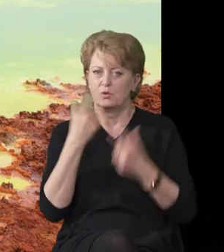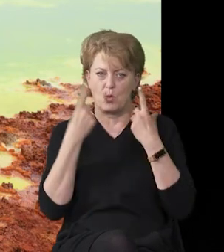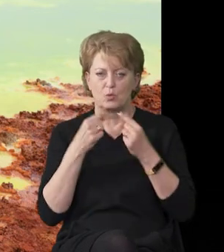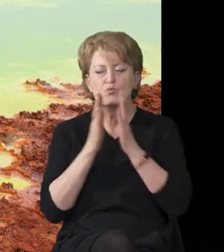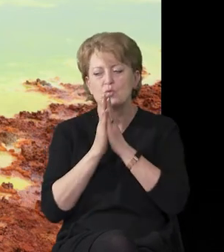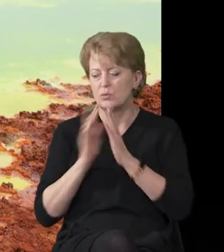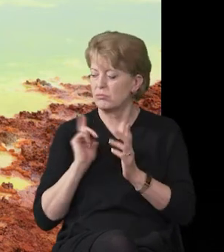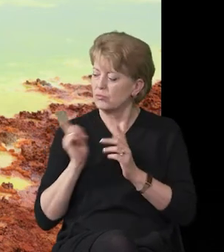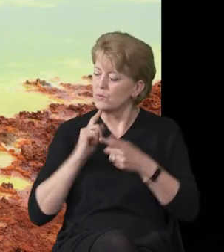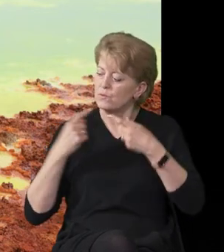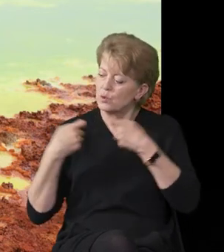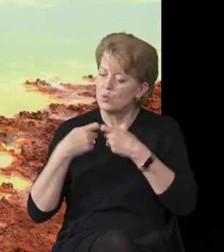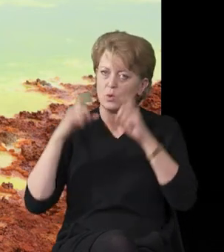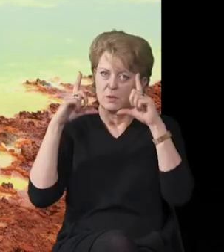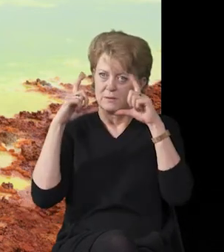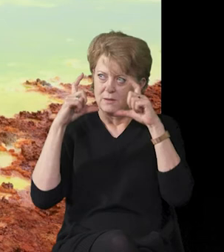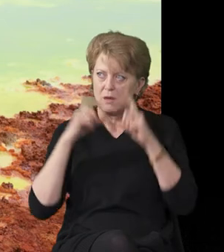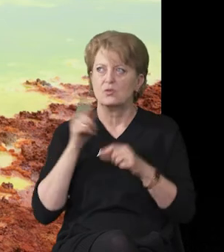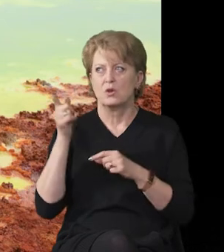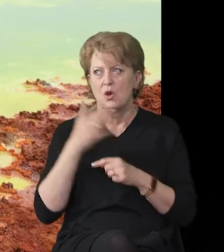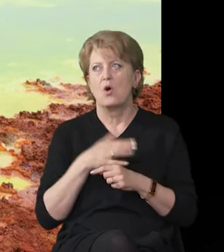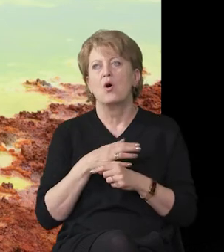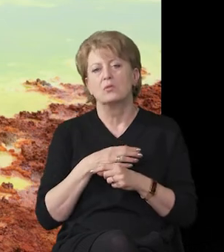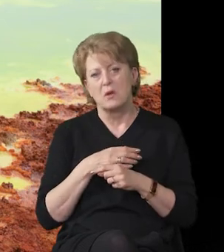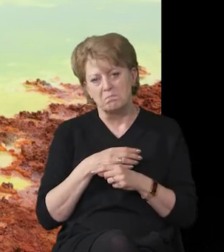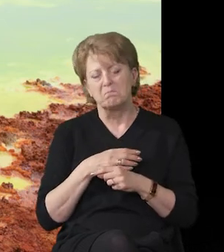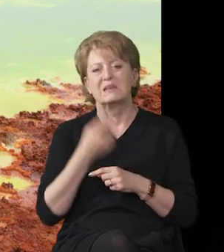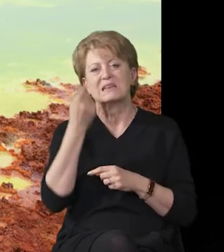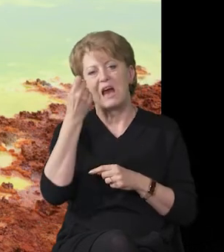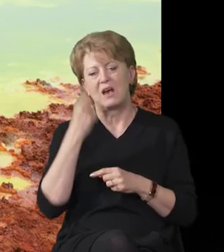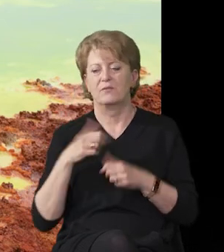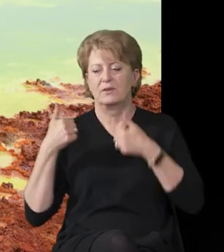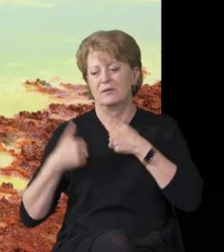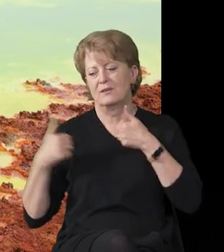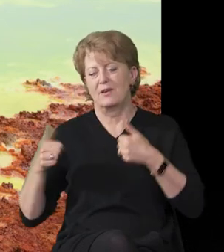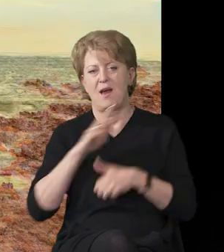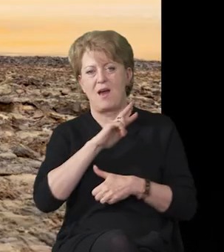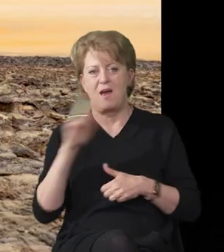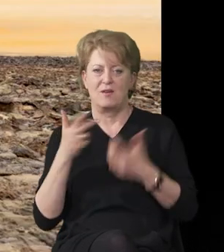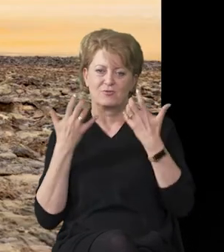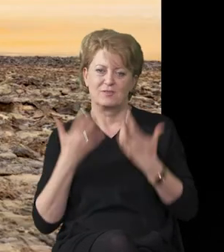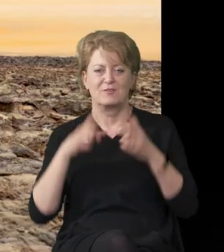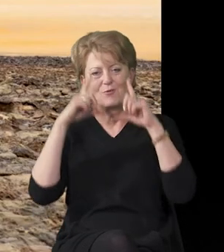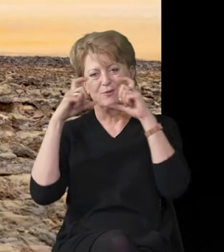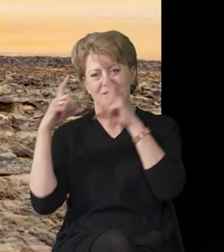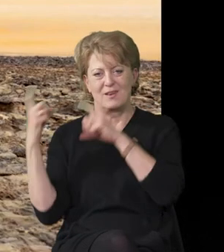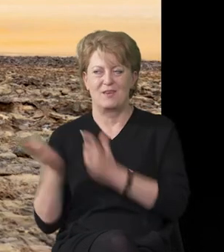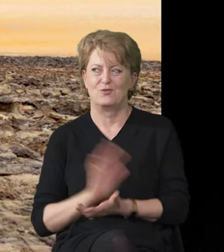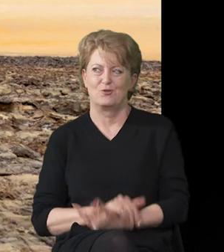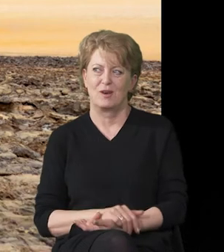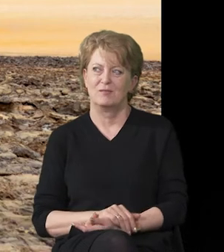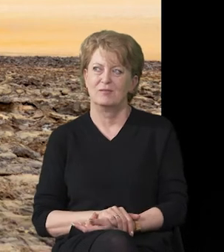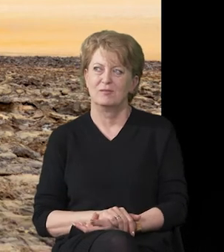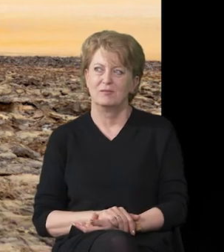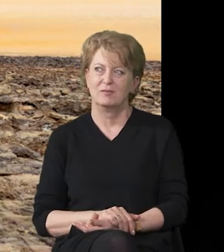chwilę przestać być żołnierzami i stali się zawodowymi modelami, bo właściwie każdy chciał mieć z nimi taką fotkę. To jest